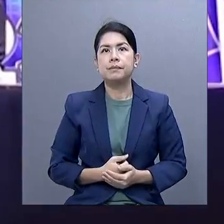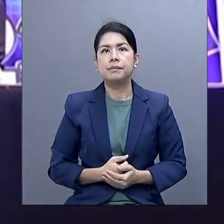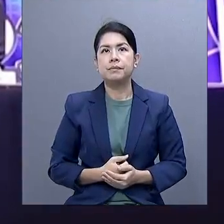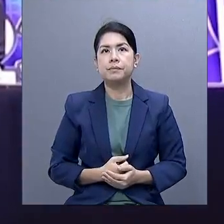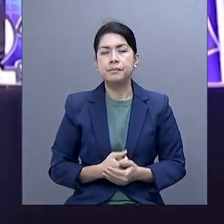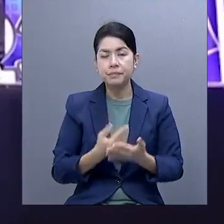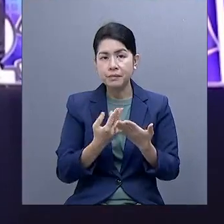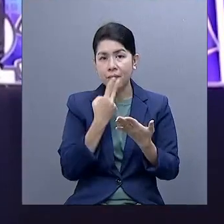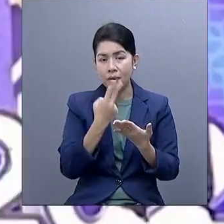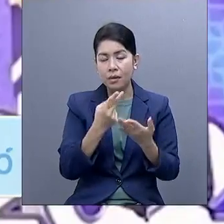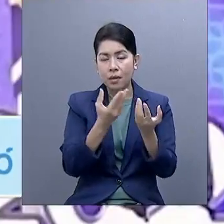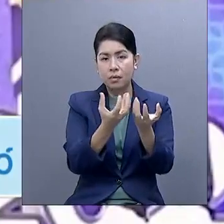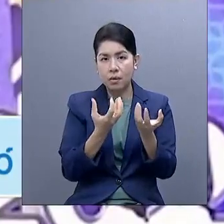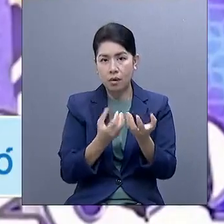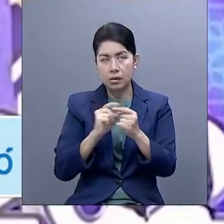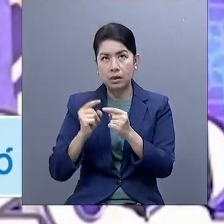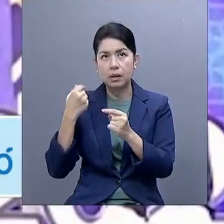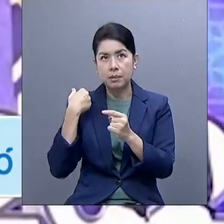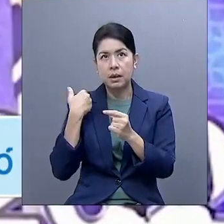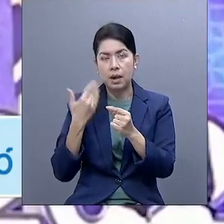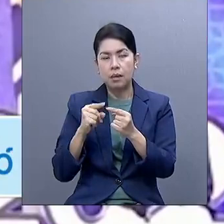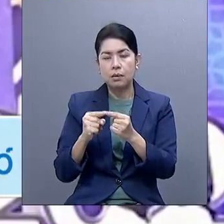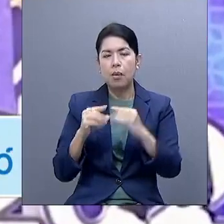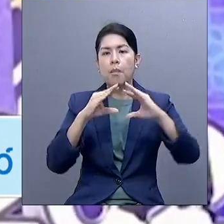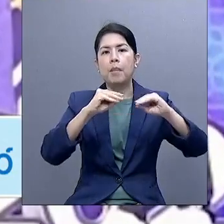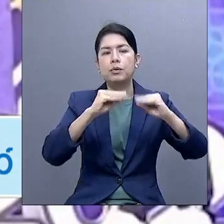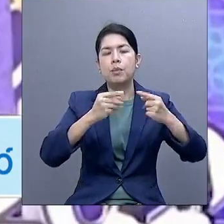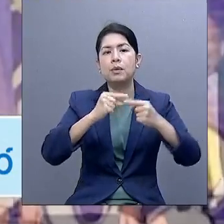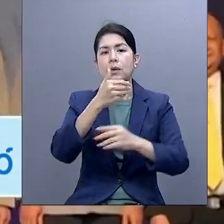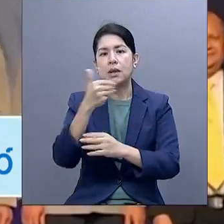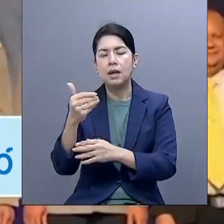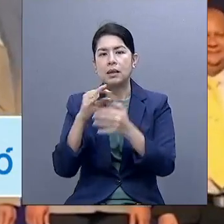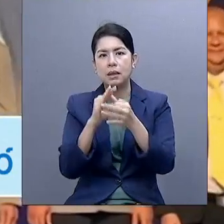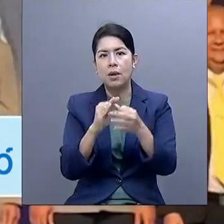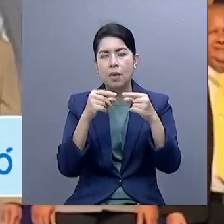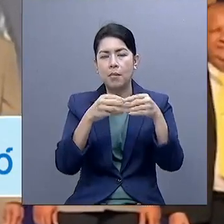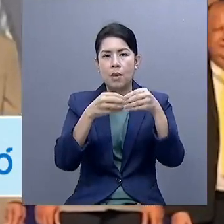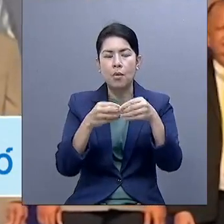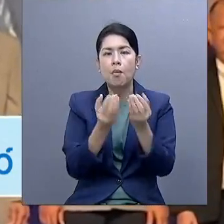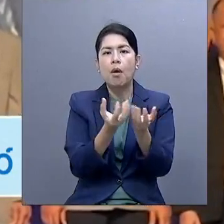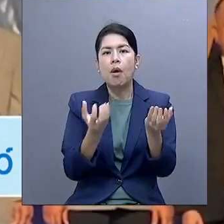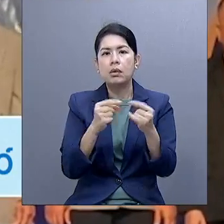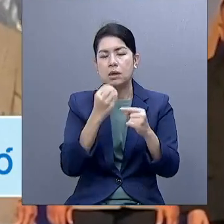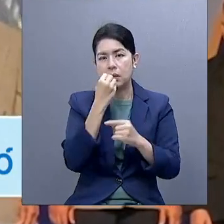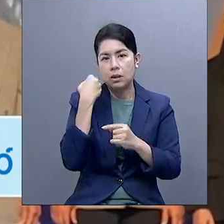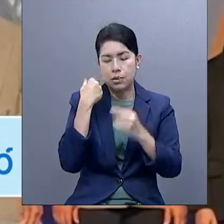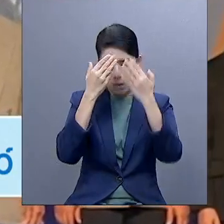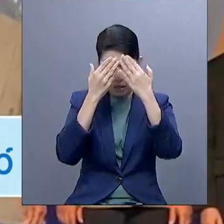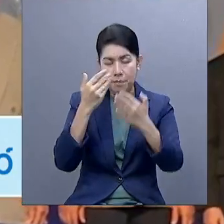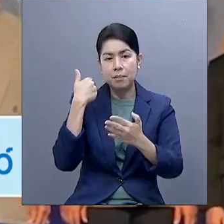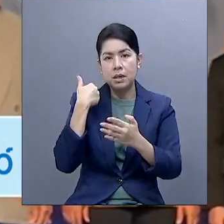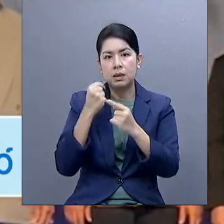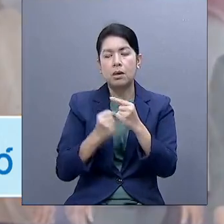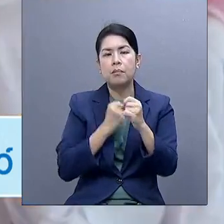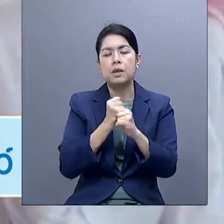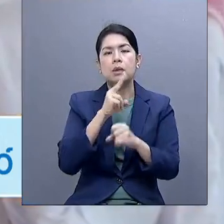นี่คืองานแสดงสินค้าและงานประชุมสัมมนานานาชาติด้านฮาลาล2566ค่ะหรือ World HAPEX